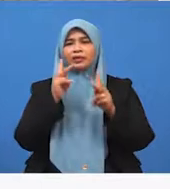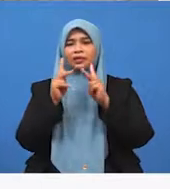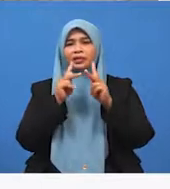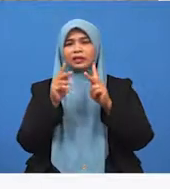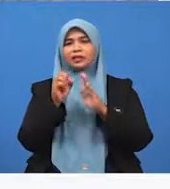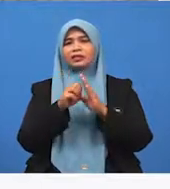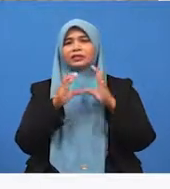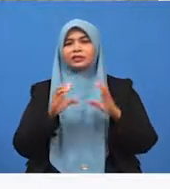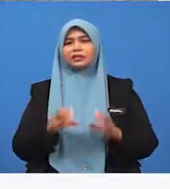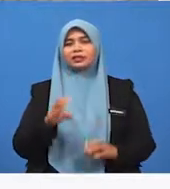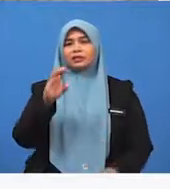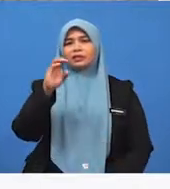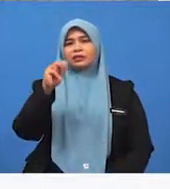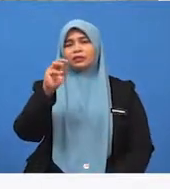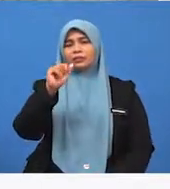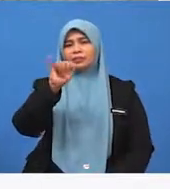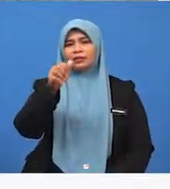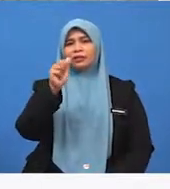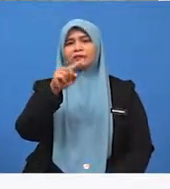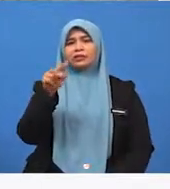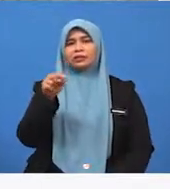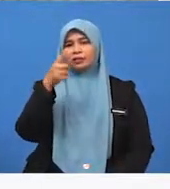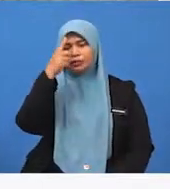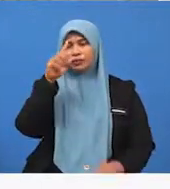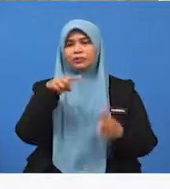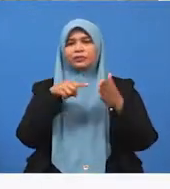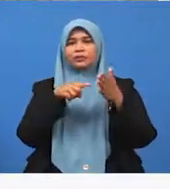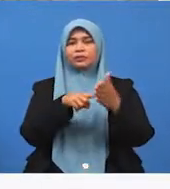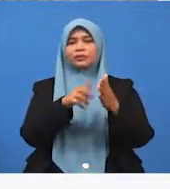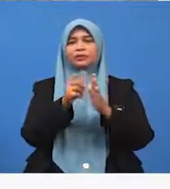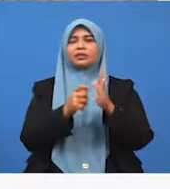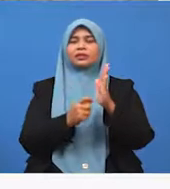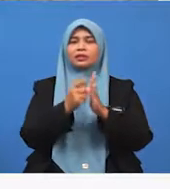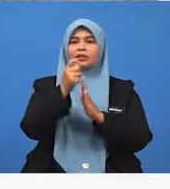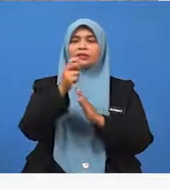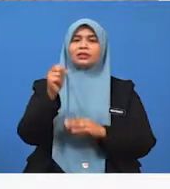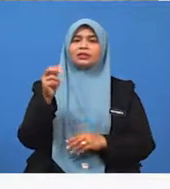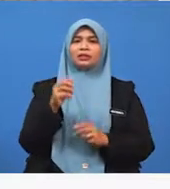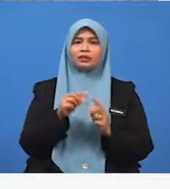majas untuk menunjukkan ketinggian Al-Quran.